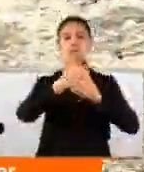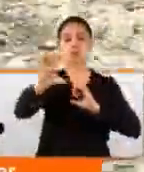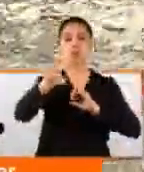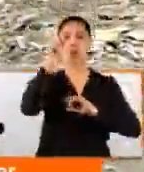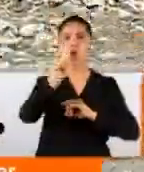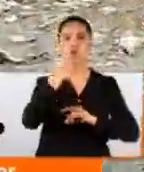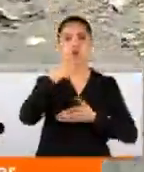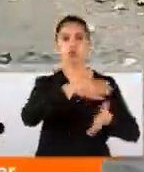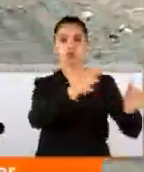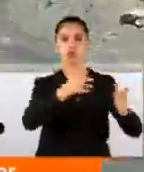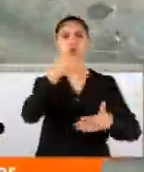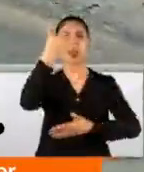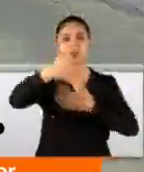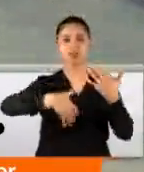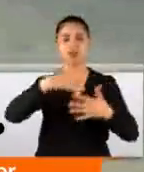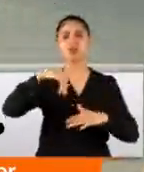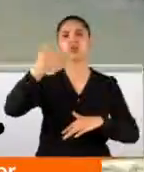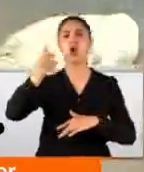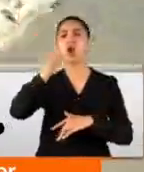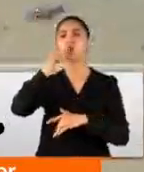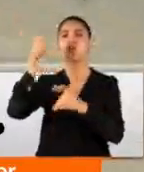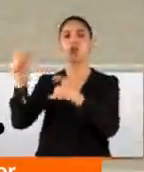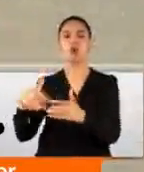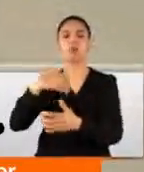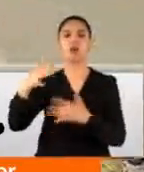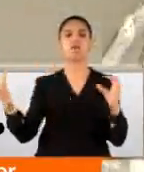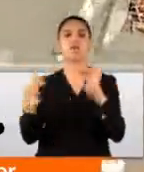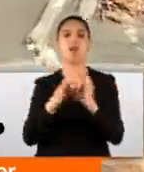dereye karışıyor, ardından da Şamlar Gölü'ne ulaşıyor.